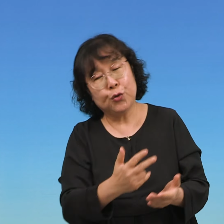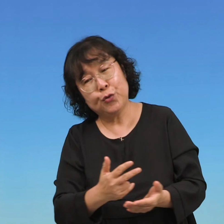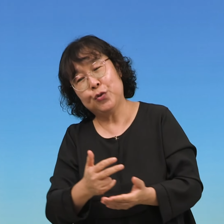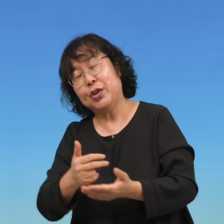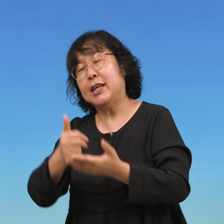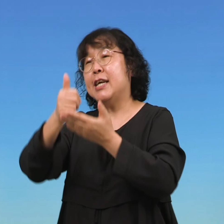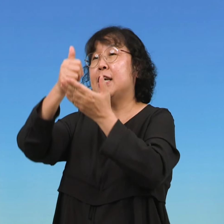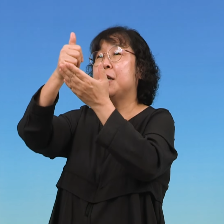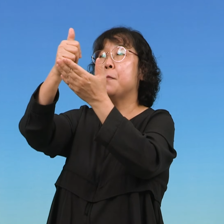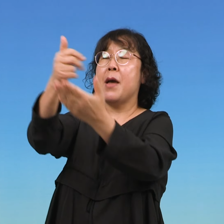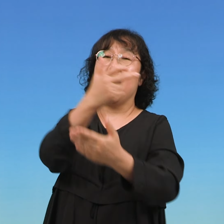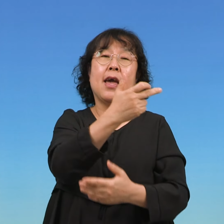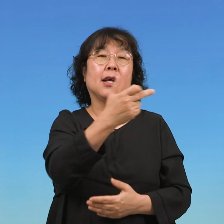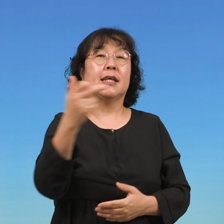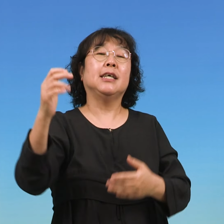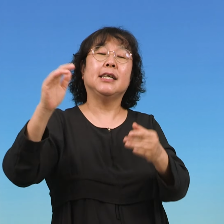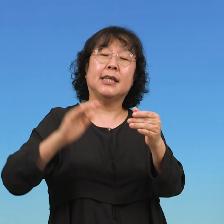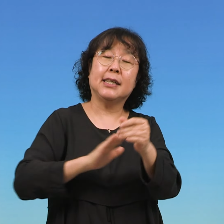크신 사랑 주님의